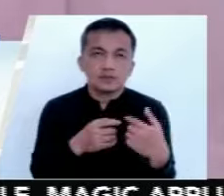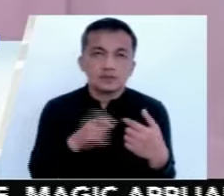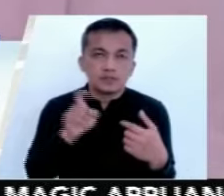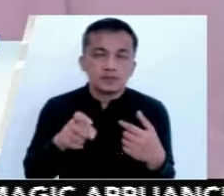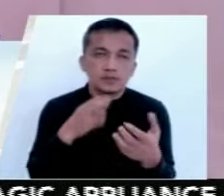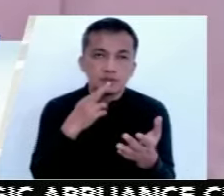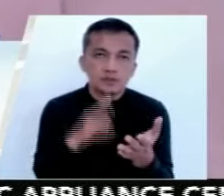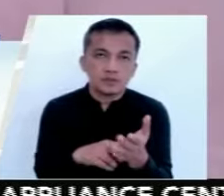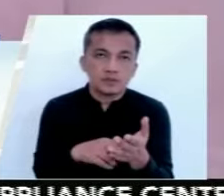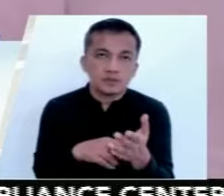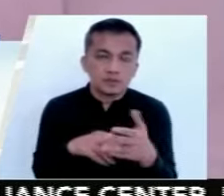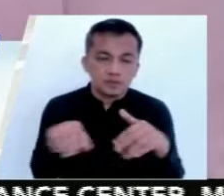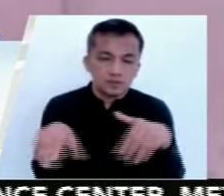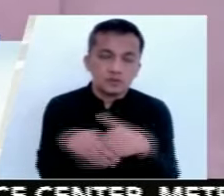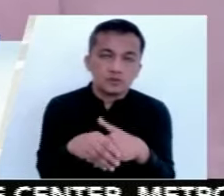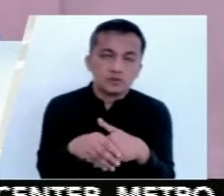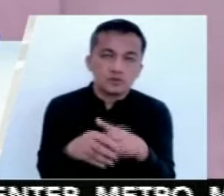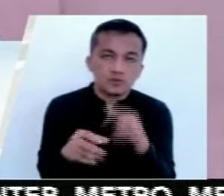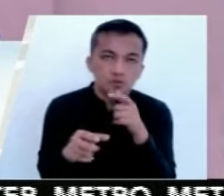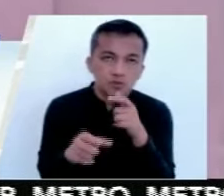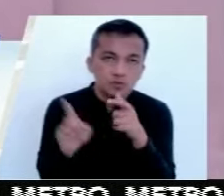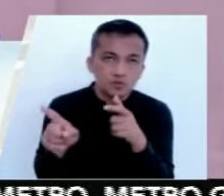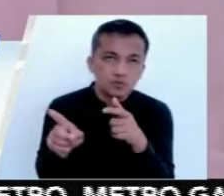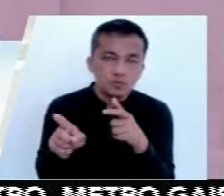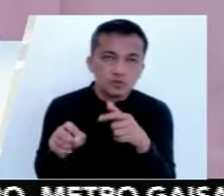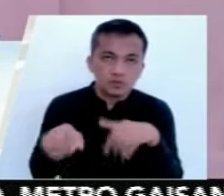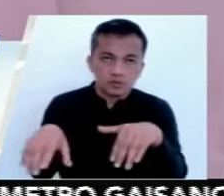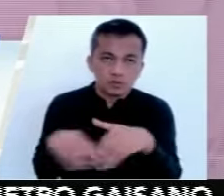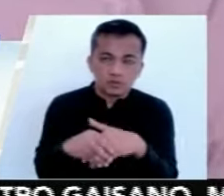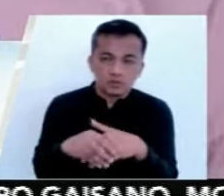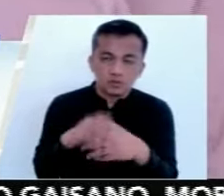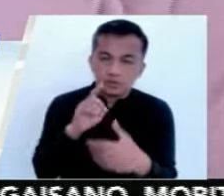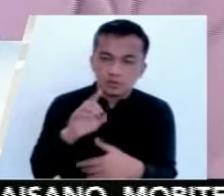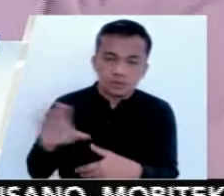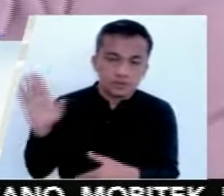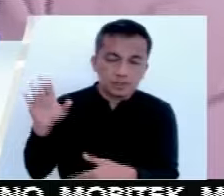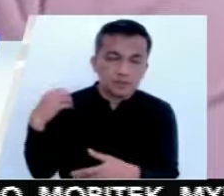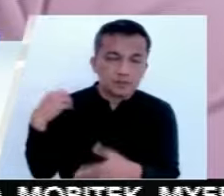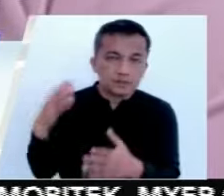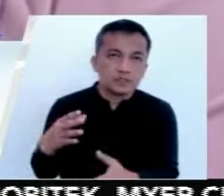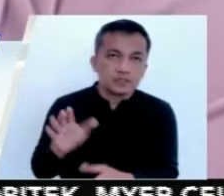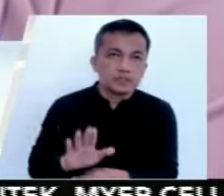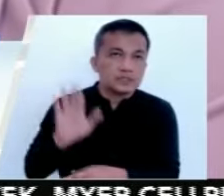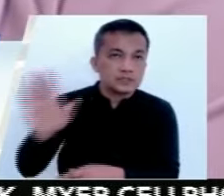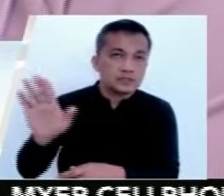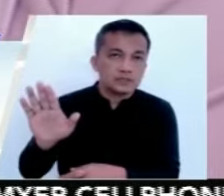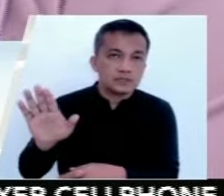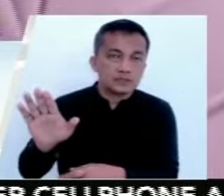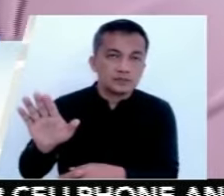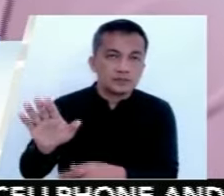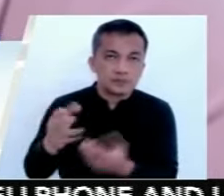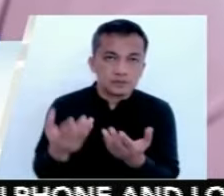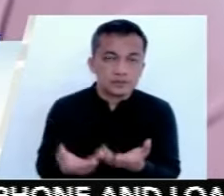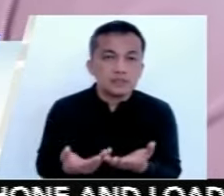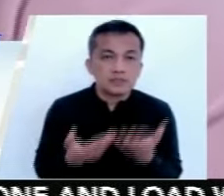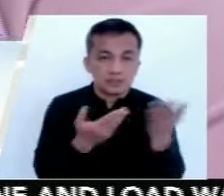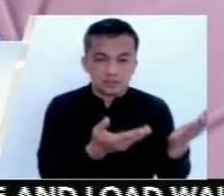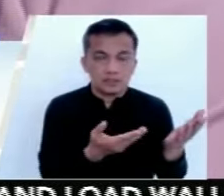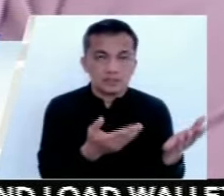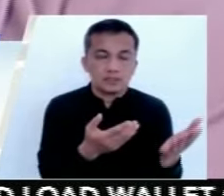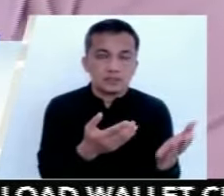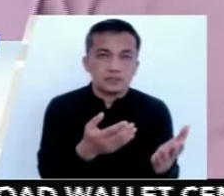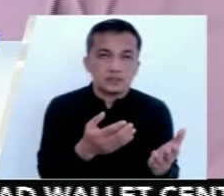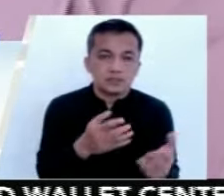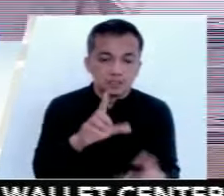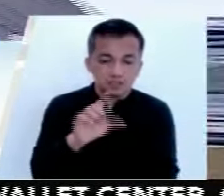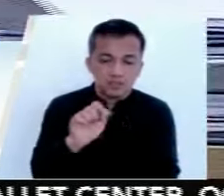kasal is kung sino po yung nagkasal, yung solemnizing officer. So sila po yung magsasubmit sa ating mga local civil register